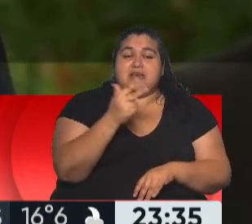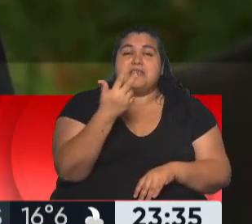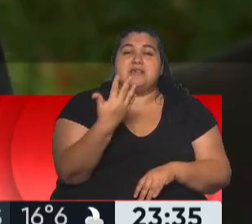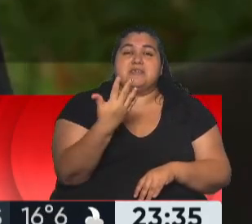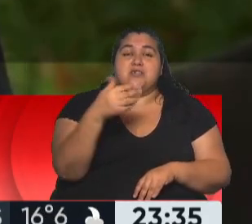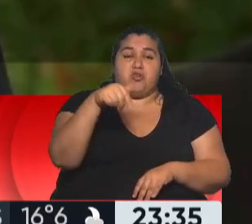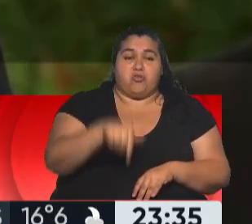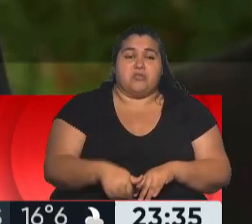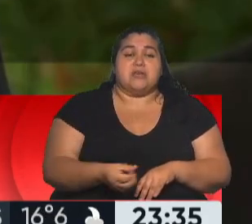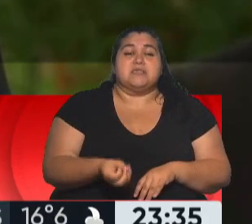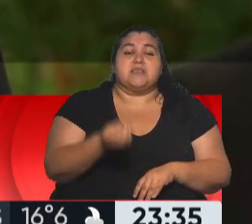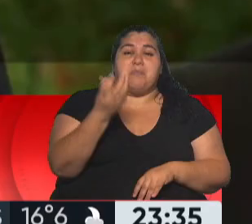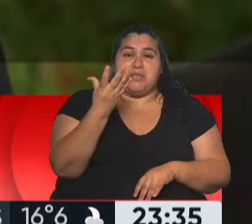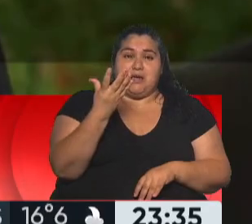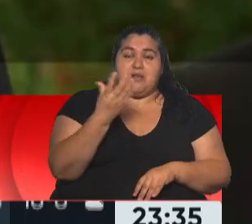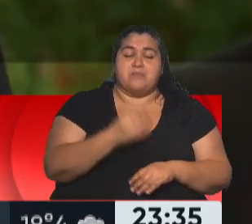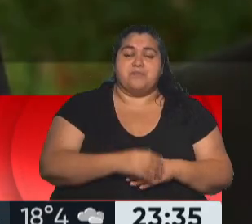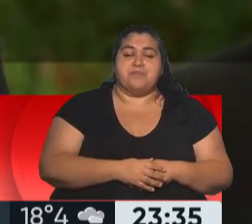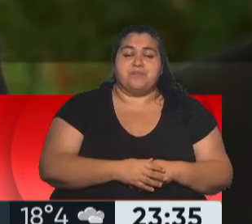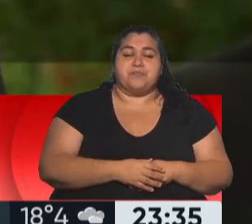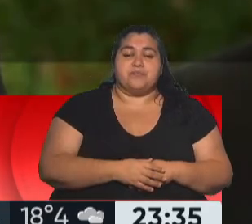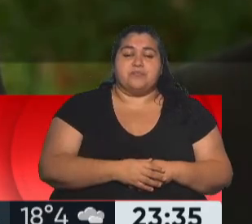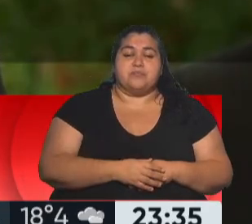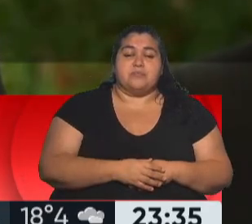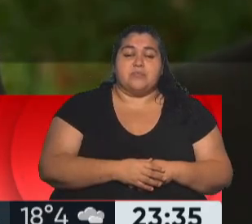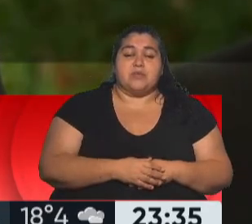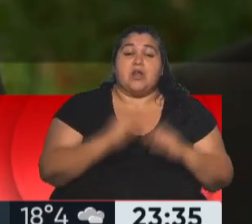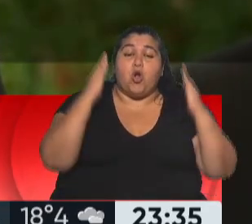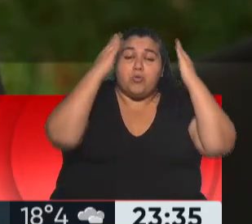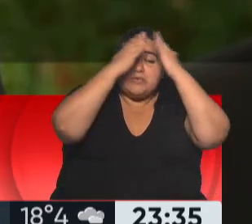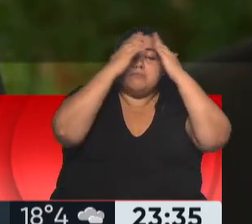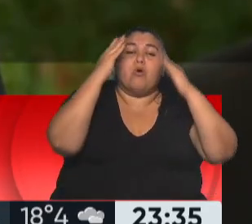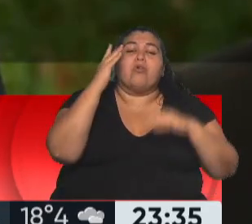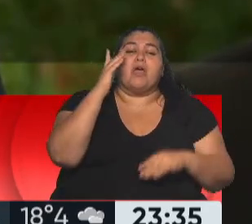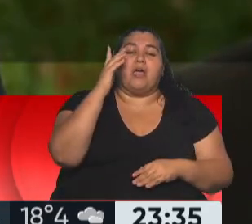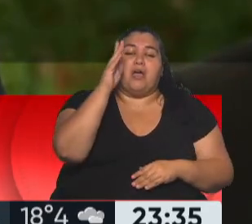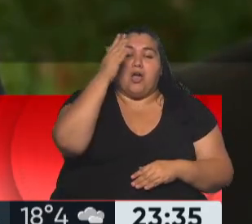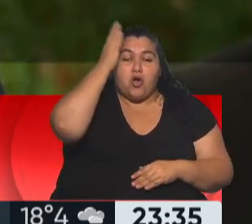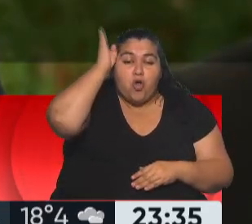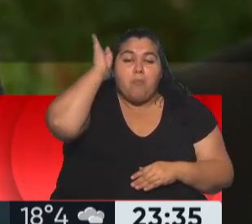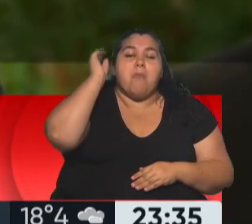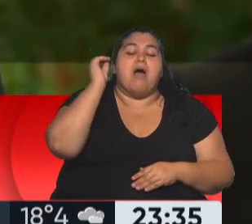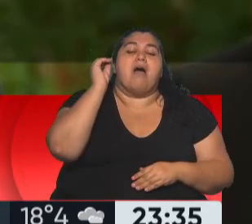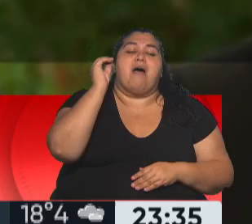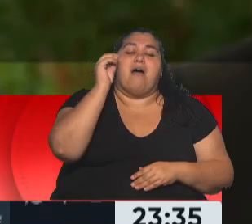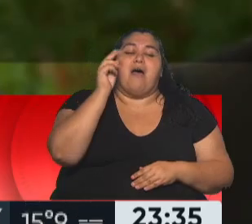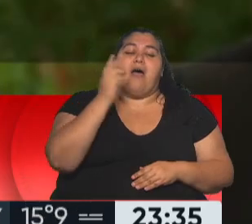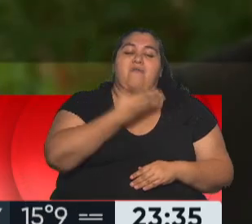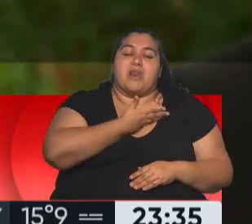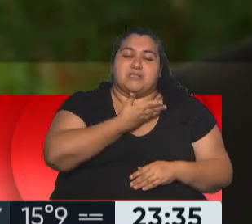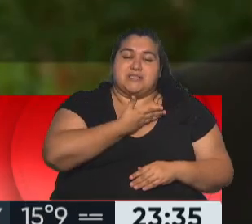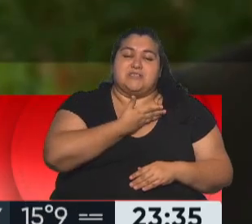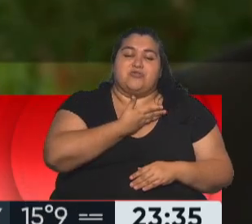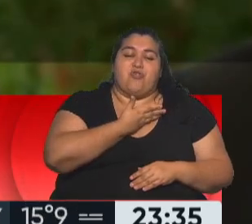7:35 di questa mattina, il Vescovo di Roma Francesco è tornato alla casa